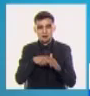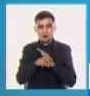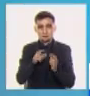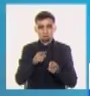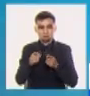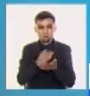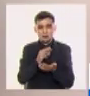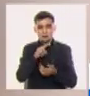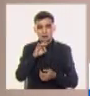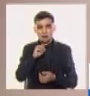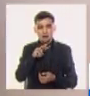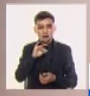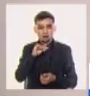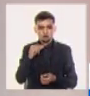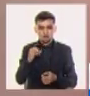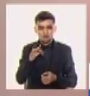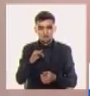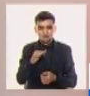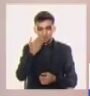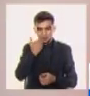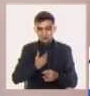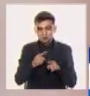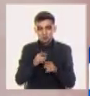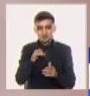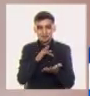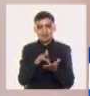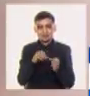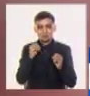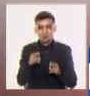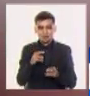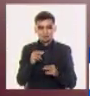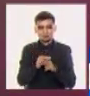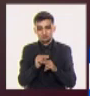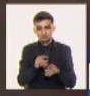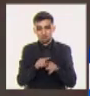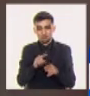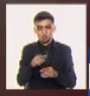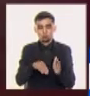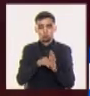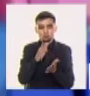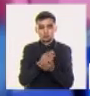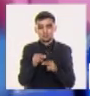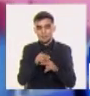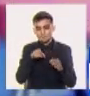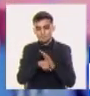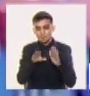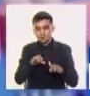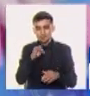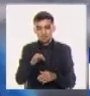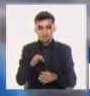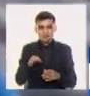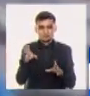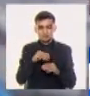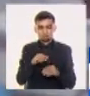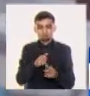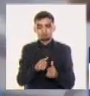По словам мамы, после пройденного курса лечения в Центре детской реабилитации состояние малышки значительно улучшилось. Теперь, чтобы закрепить